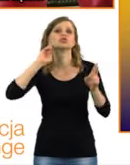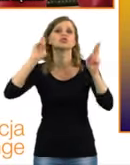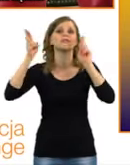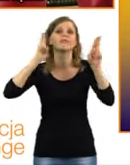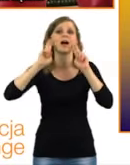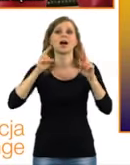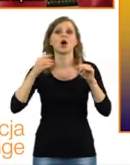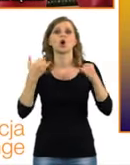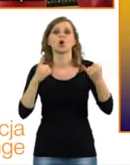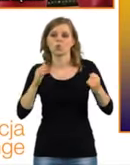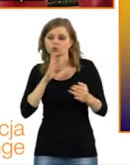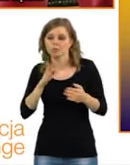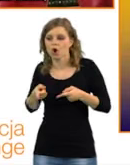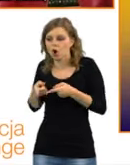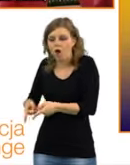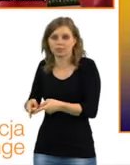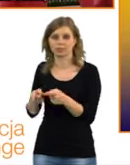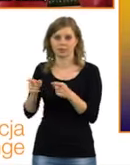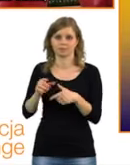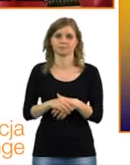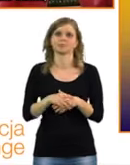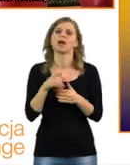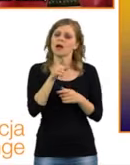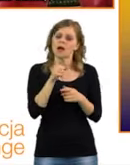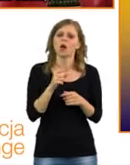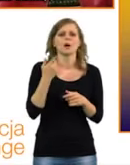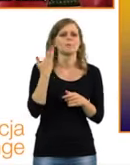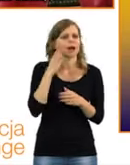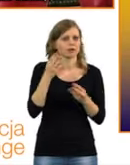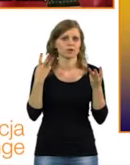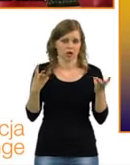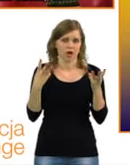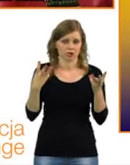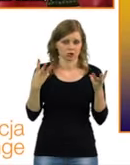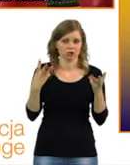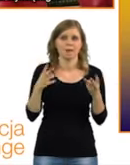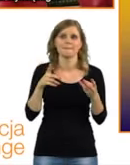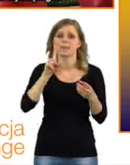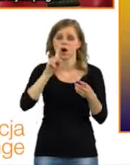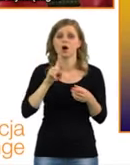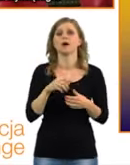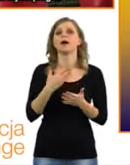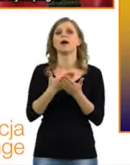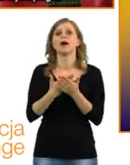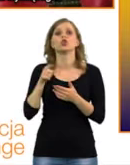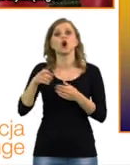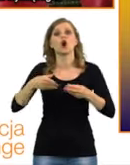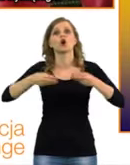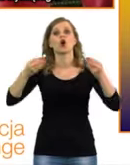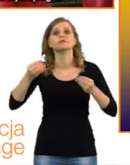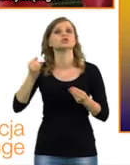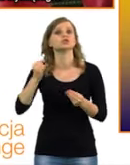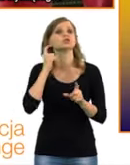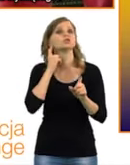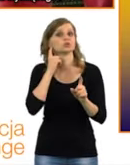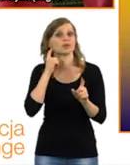dźwięki pod różnymi kątami. Proszę Państwa, to jest bardzo ważne, ponieważ to jest rozwój